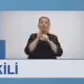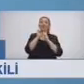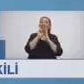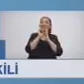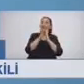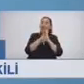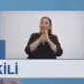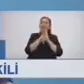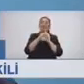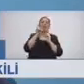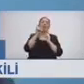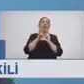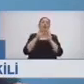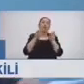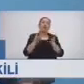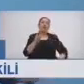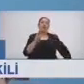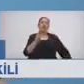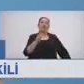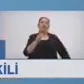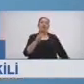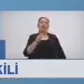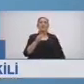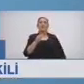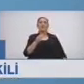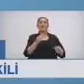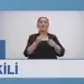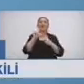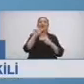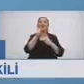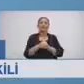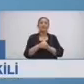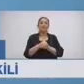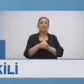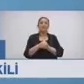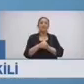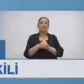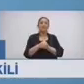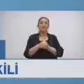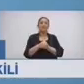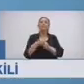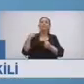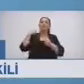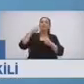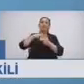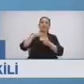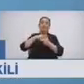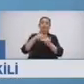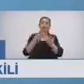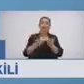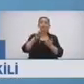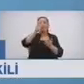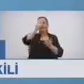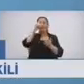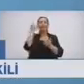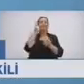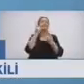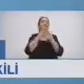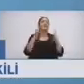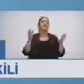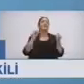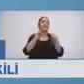fazlasıyla hak ediyorlar. Şimdi değerli arkadaşlar, yine İstanbul'umuzun bir büyük problemi